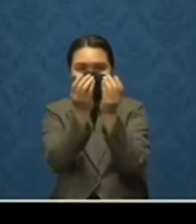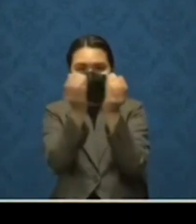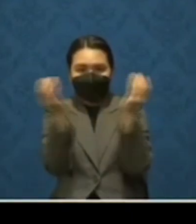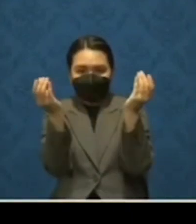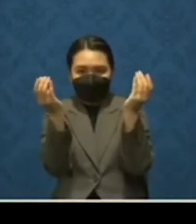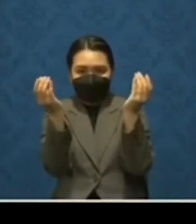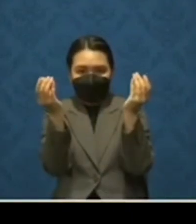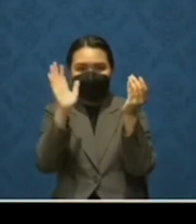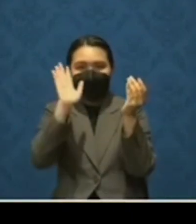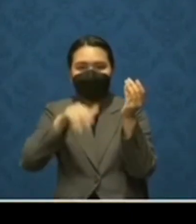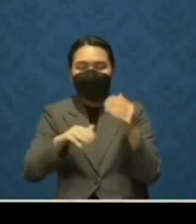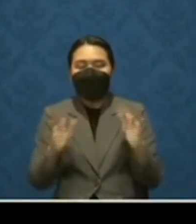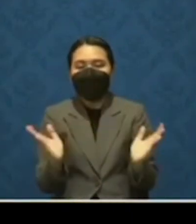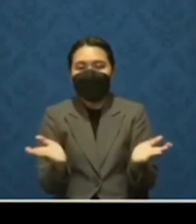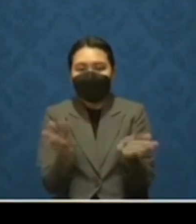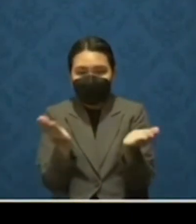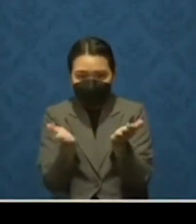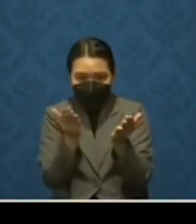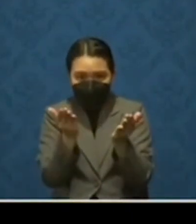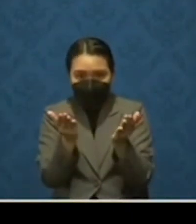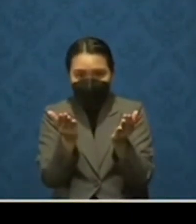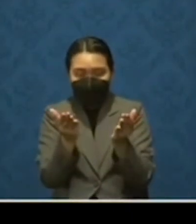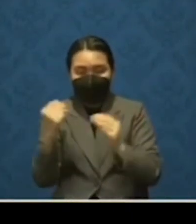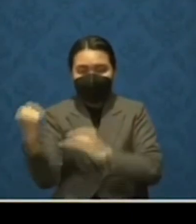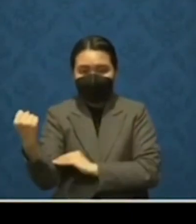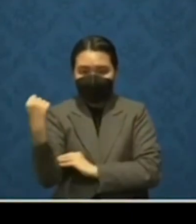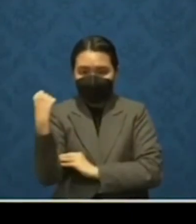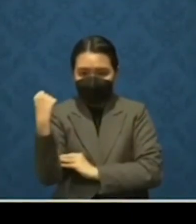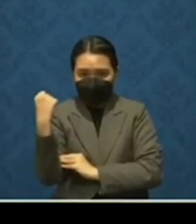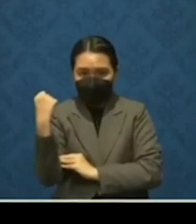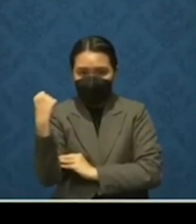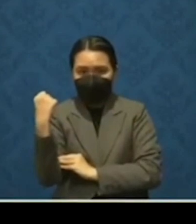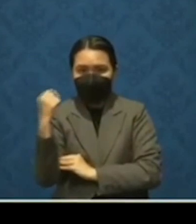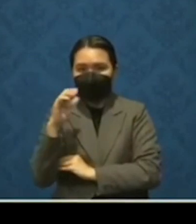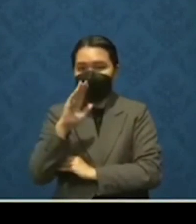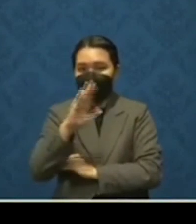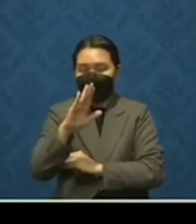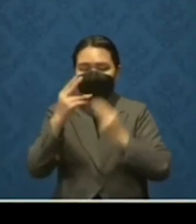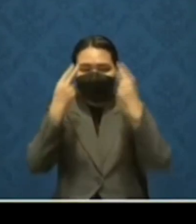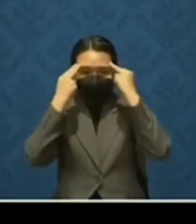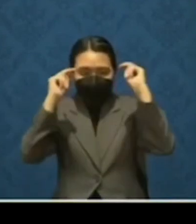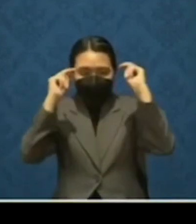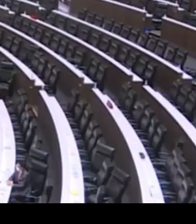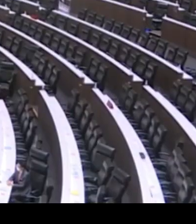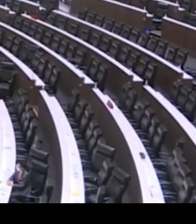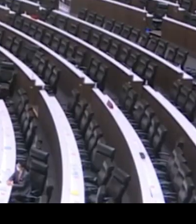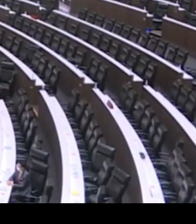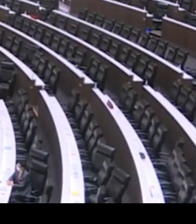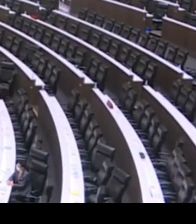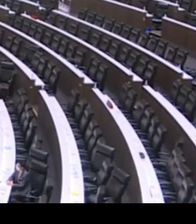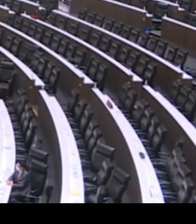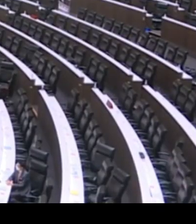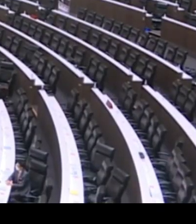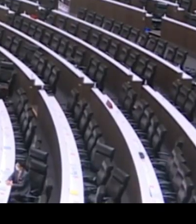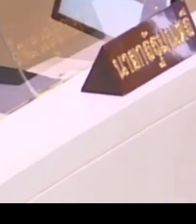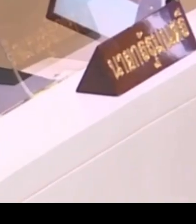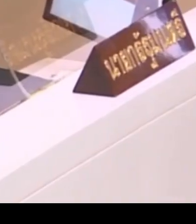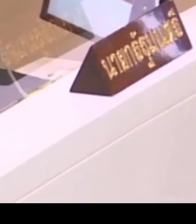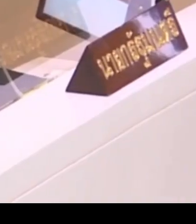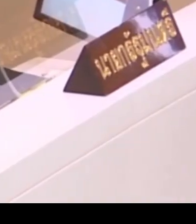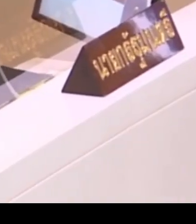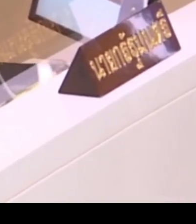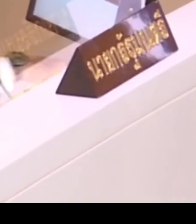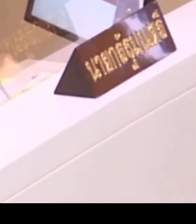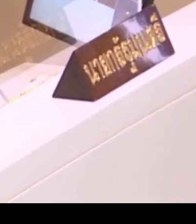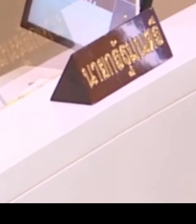ไอ้สนับสนุนการละเมิดอำนาจของคุณประยุทธ์ด้วยเช่นเดียวกัน และเมื่อฝ่ายค้าน